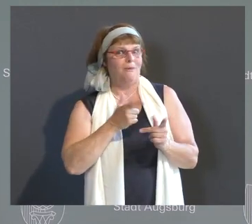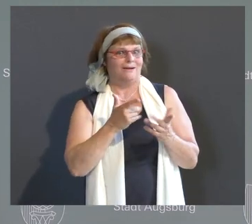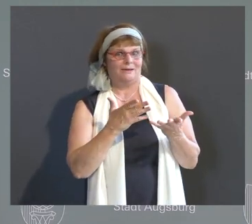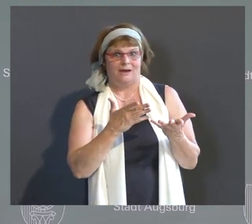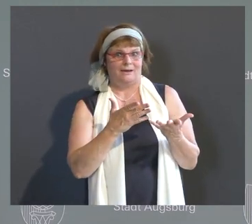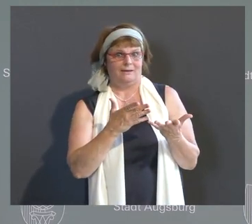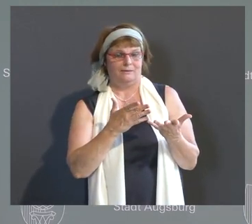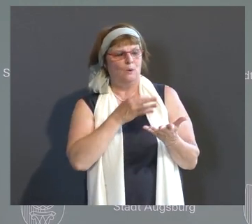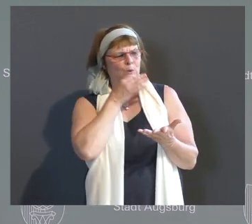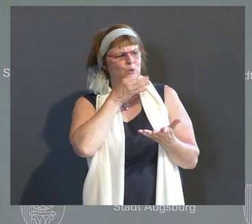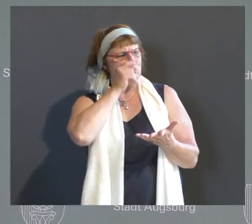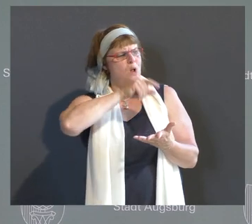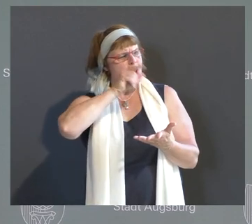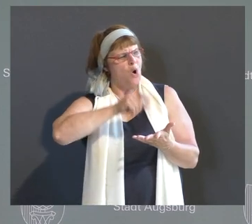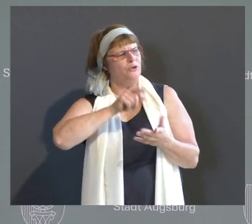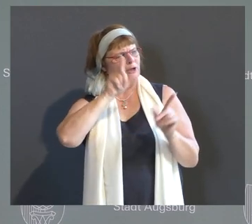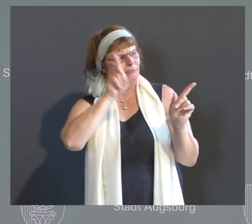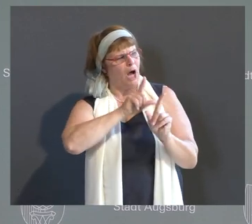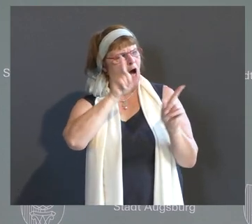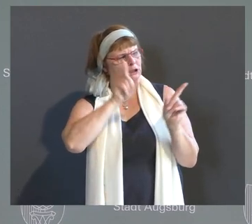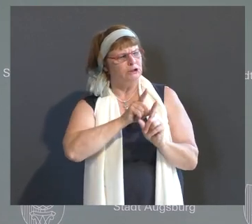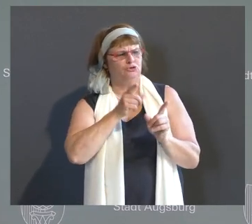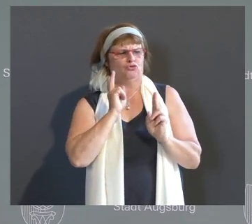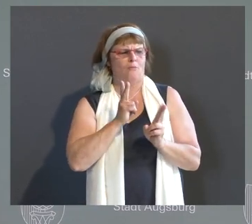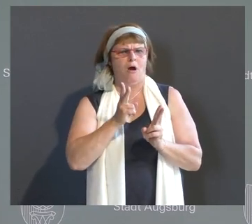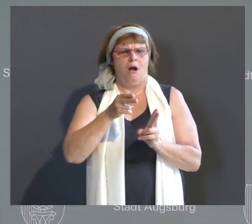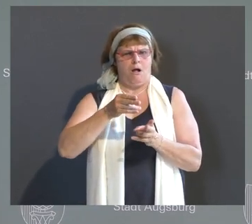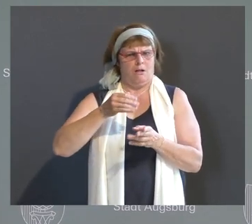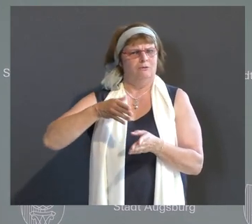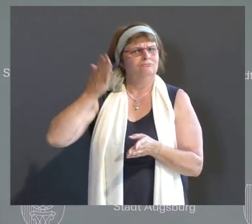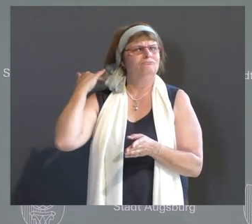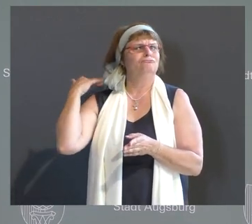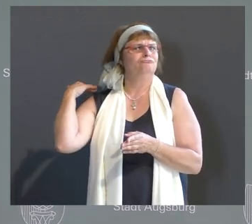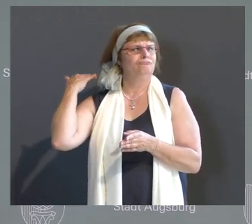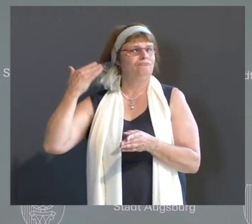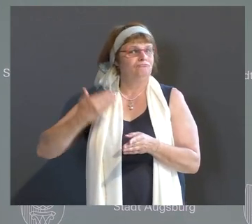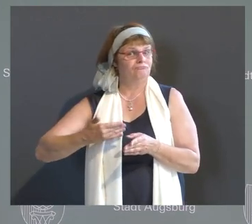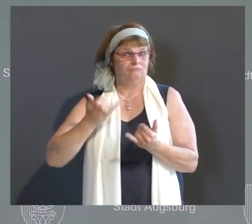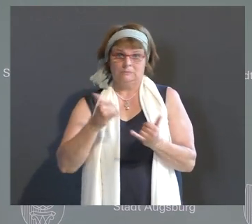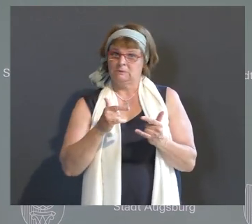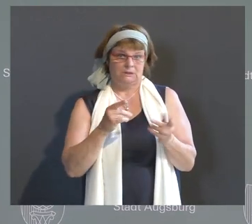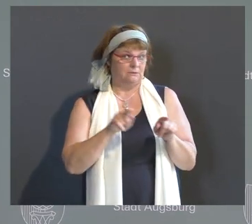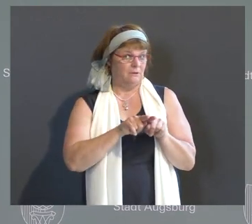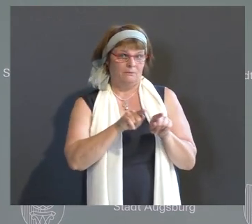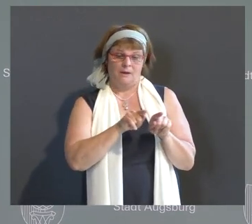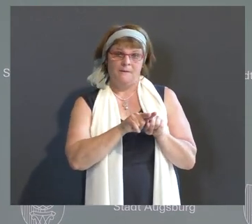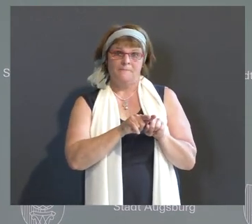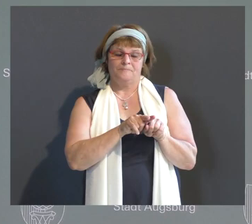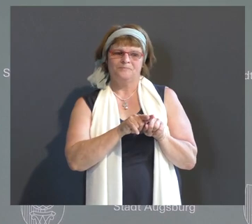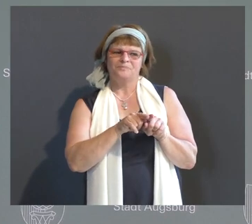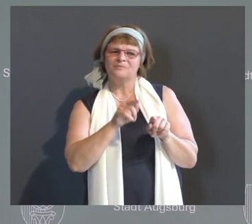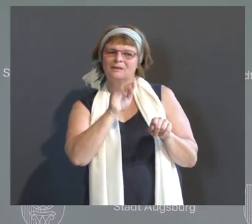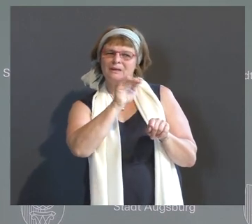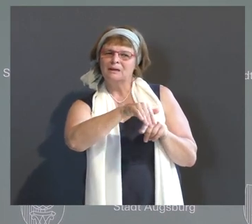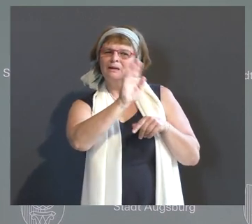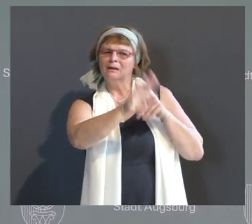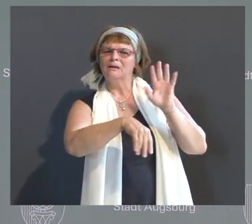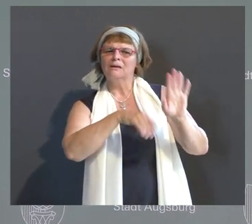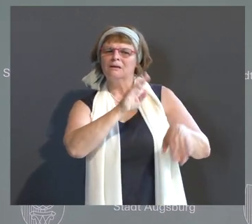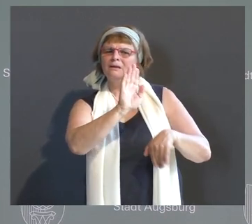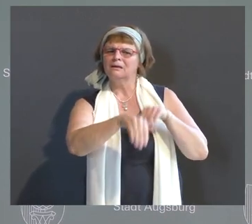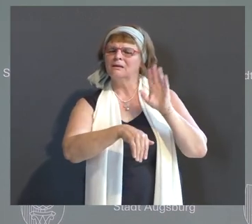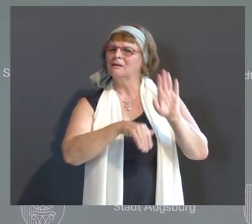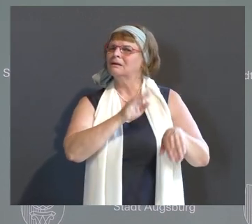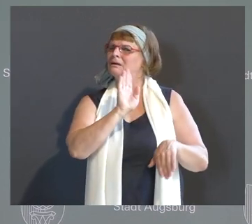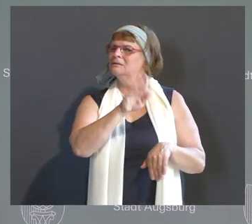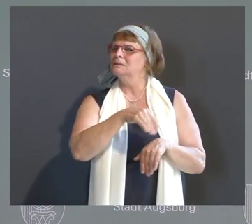vielen Jahren aus der Maxstraße kennt. Und im Übrigen sind Rechtfertigungs- und Verharmlosungsversuche, die stellenweise zu hören